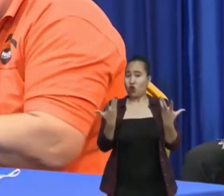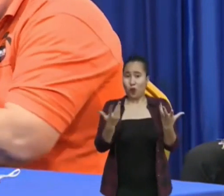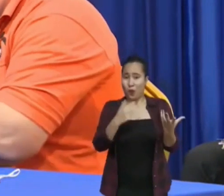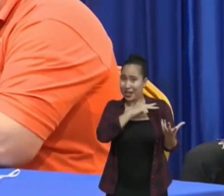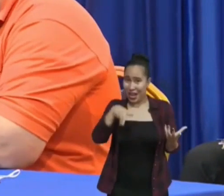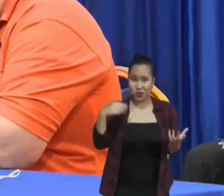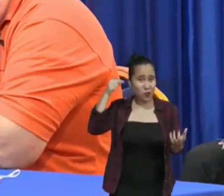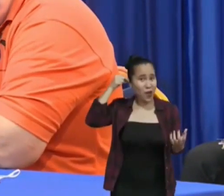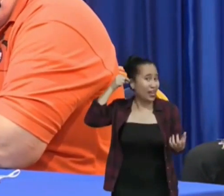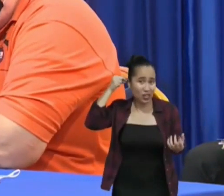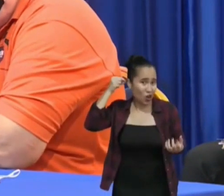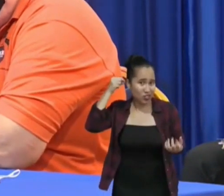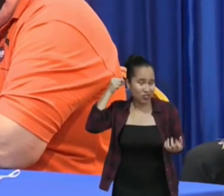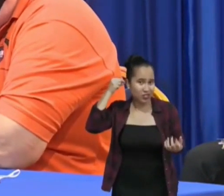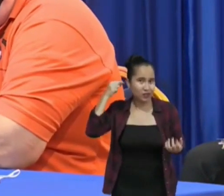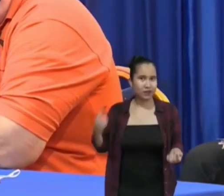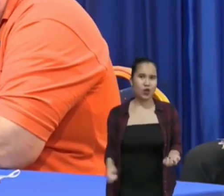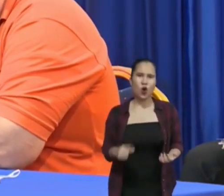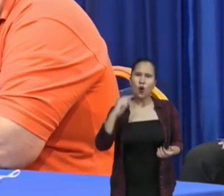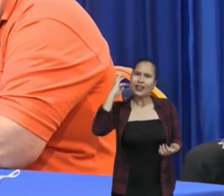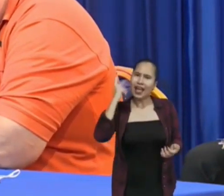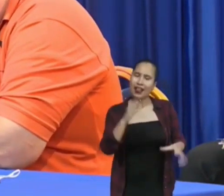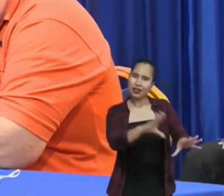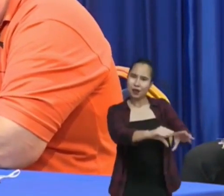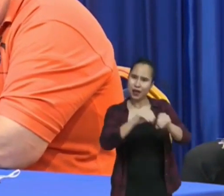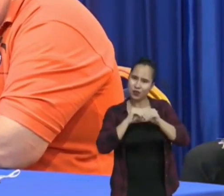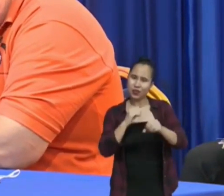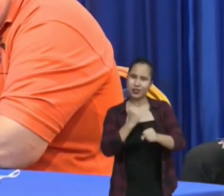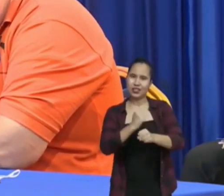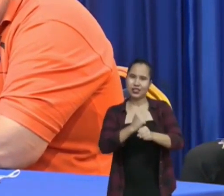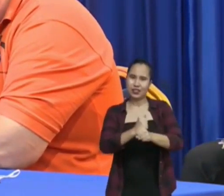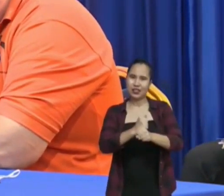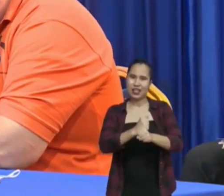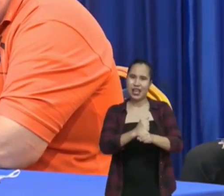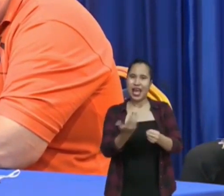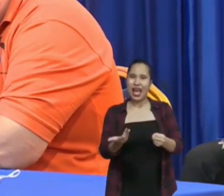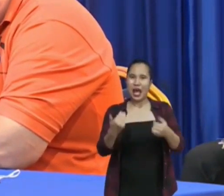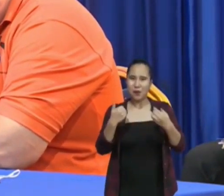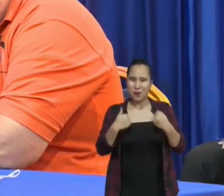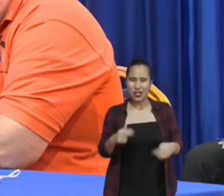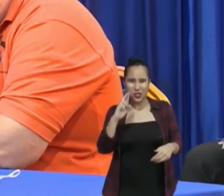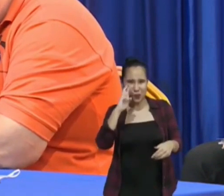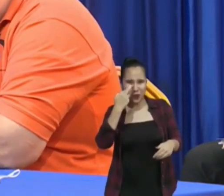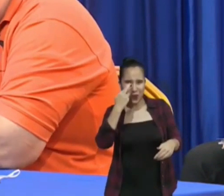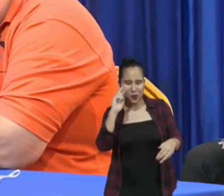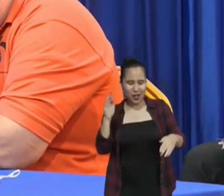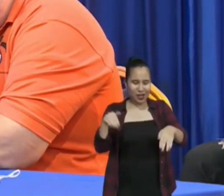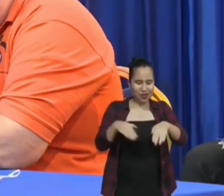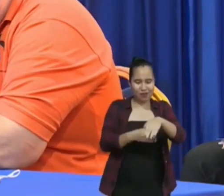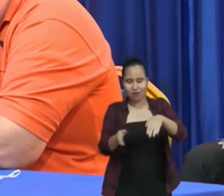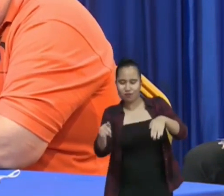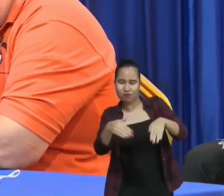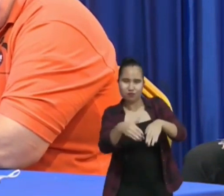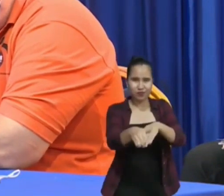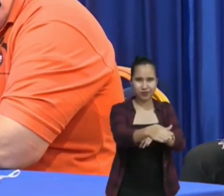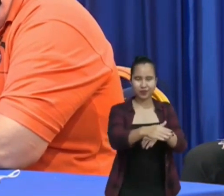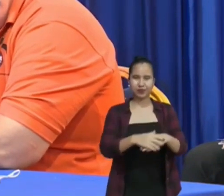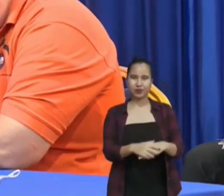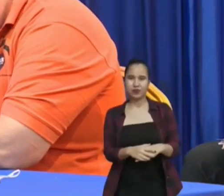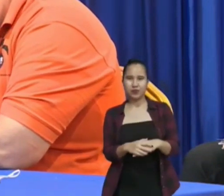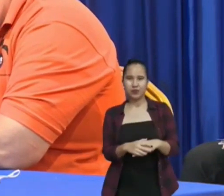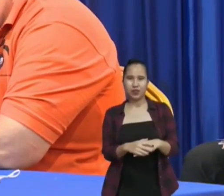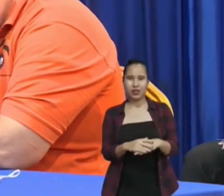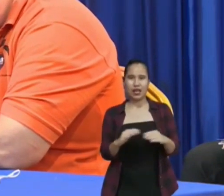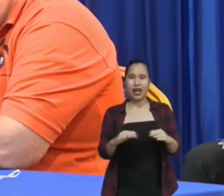we bemerken dat bij elke maatregel die genomen wordt, men probeert om eronderuit te komen. Wanneer we zeggen we gaan naar total lockdown,